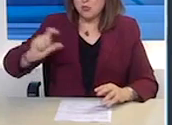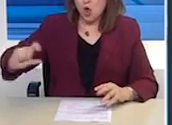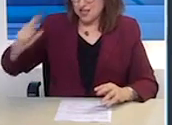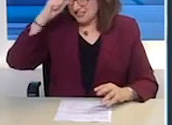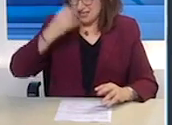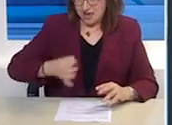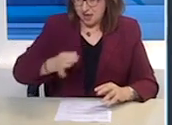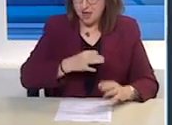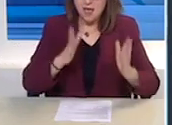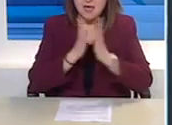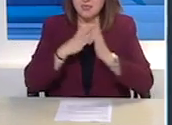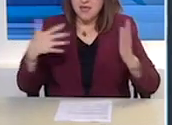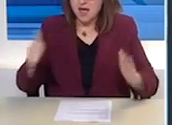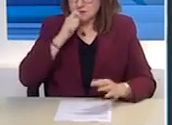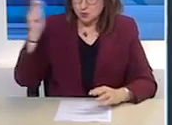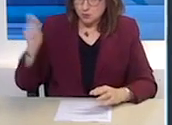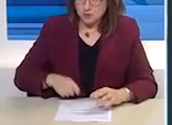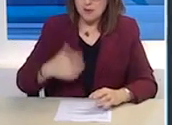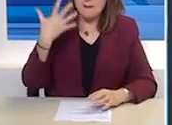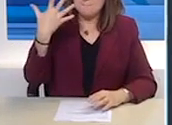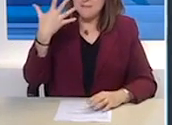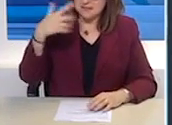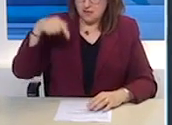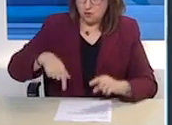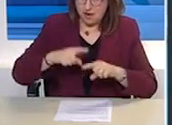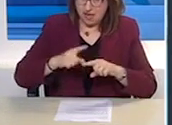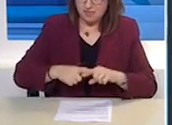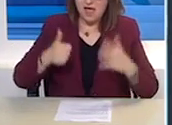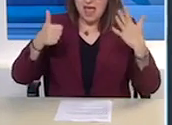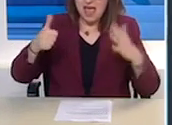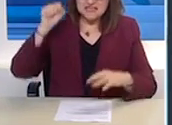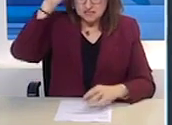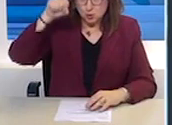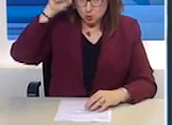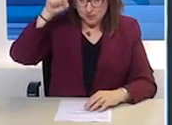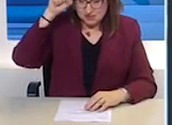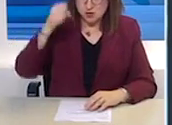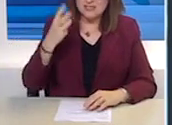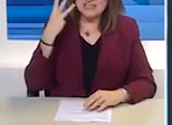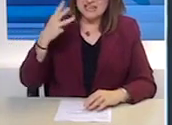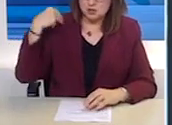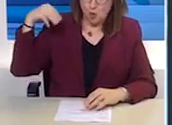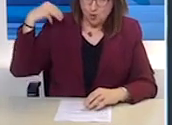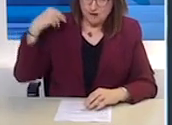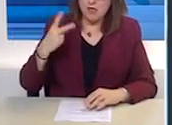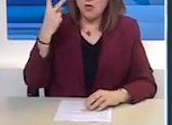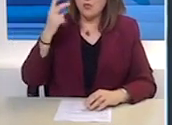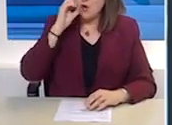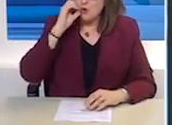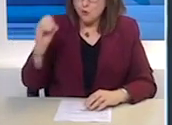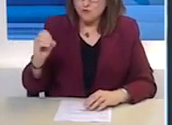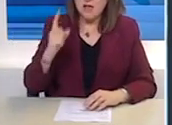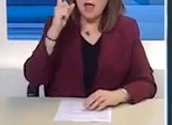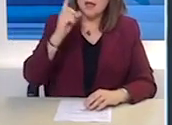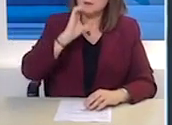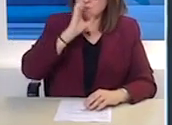Ουκρανία, 5 από την Ελλάδα, 6 από το Ουσμπεκιστάν, 3 από τη Μολδαβία, 2 από την Κούβα, 1 από τη Βουλγαρία, 2